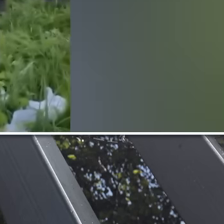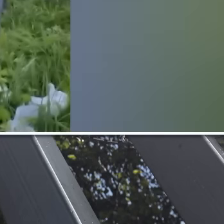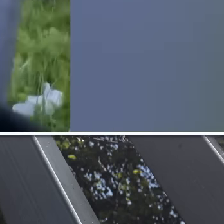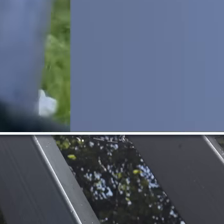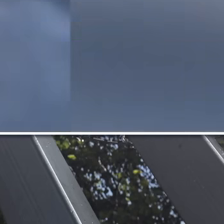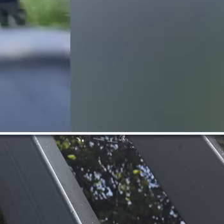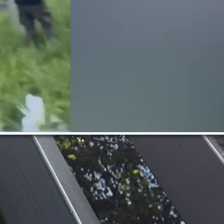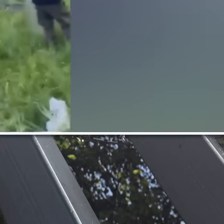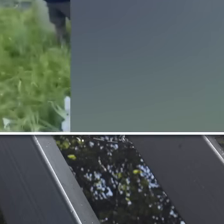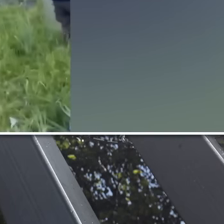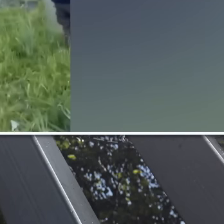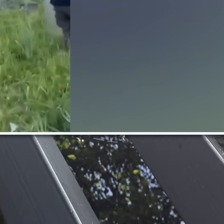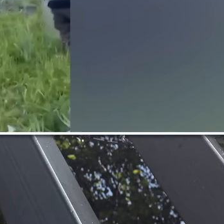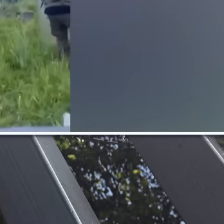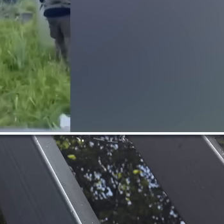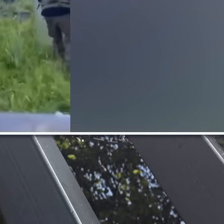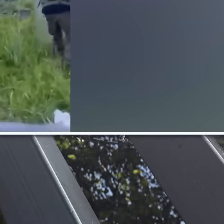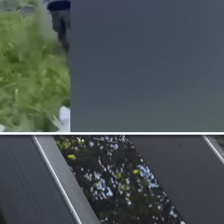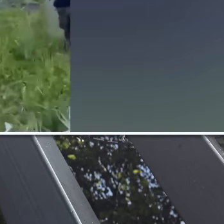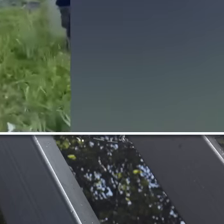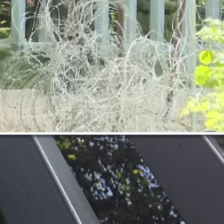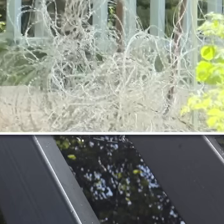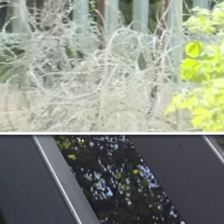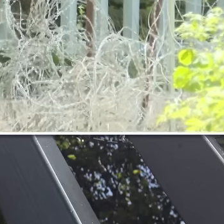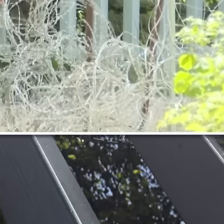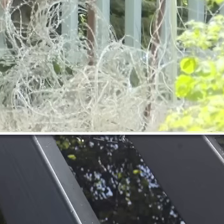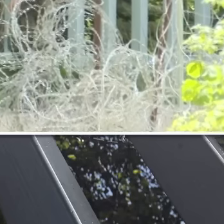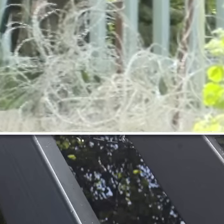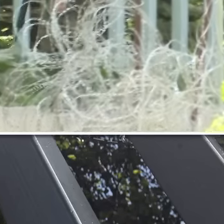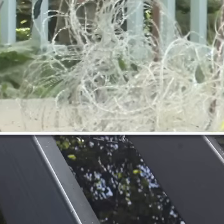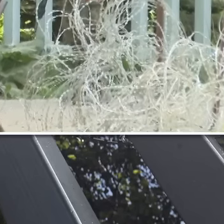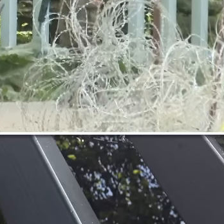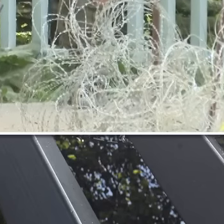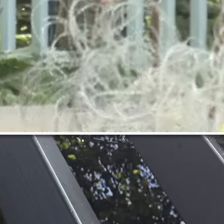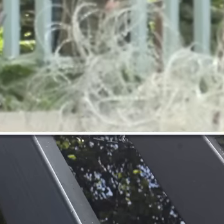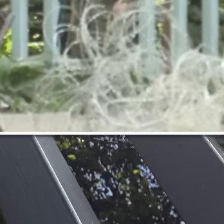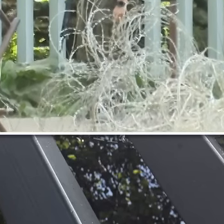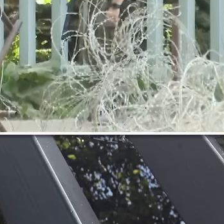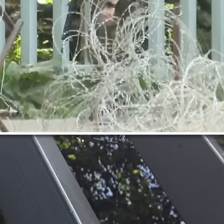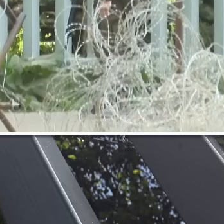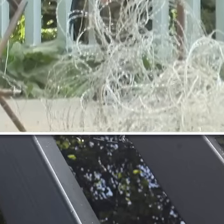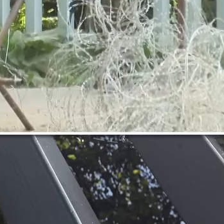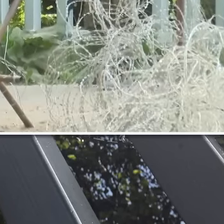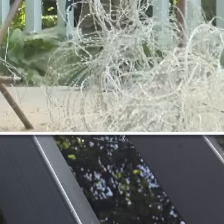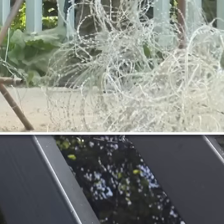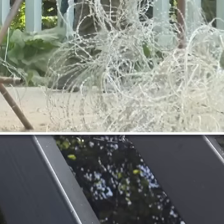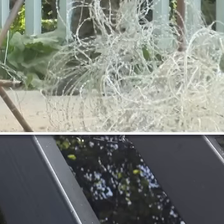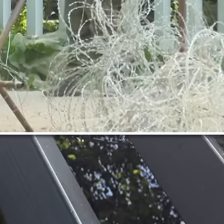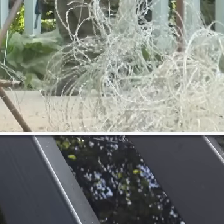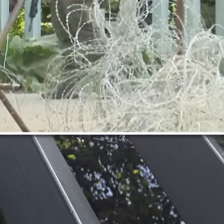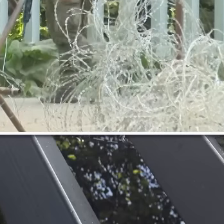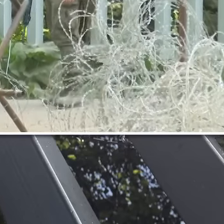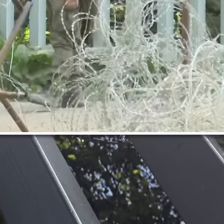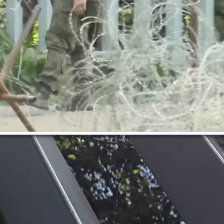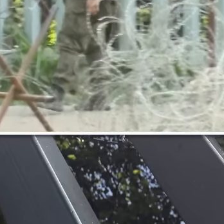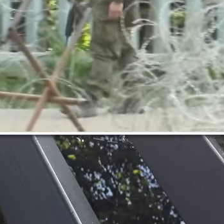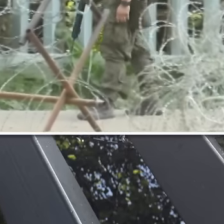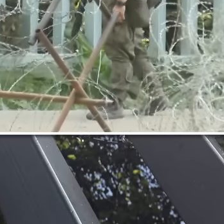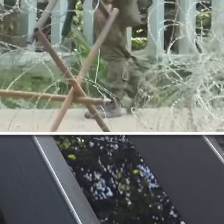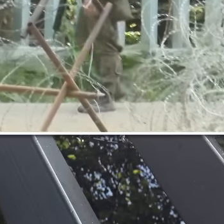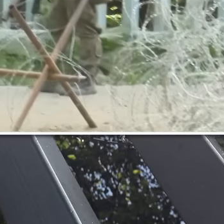mi na myśl wiersz Broniewskiego, Bagnet na broń. To jest lewicowiec, ale pięknie oddał te właśnie kwestie. No,